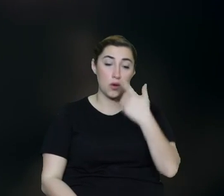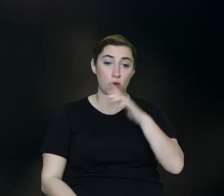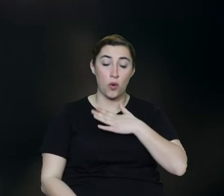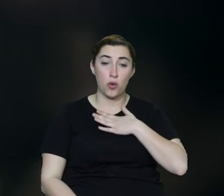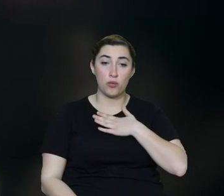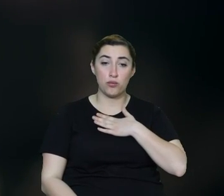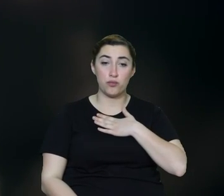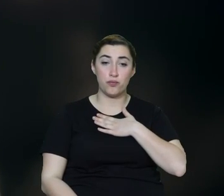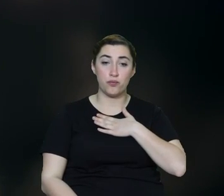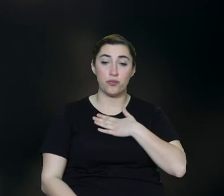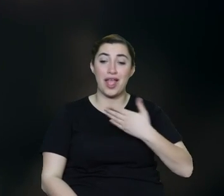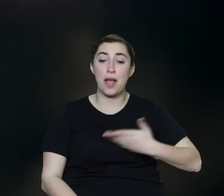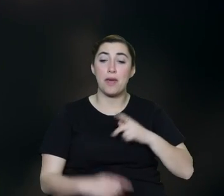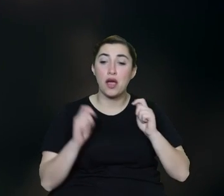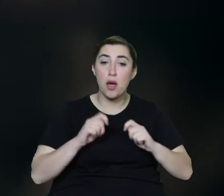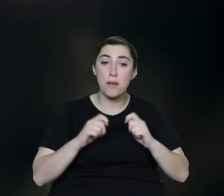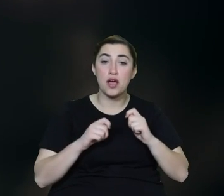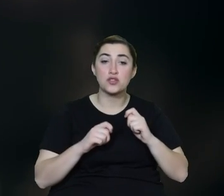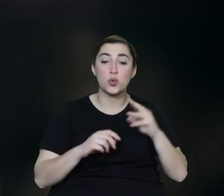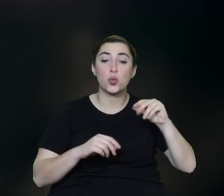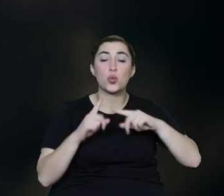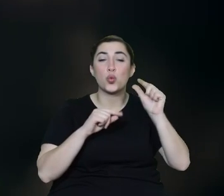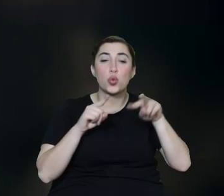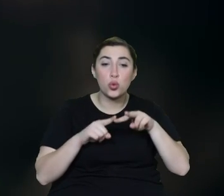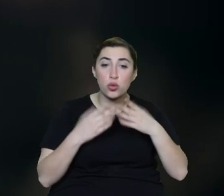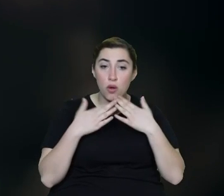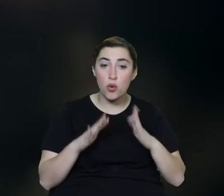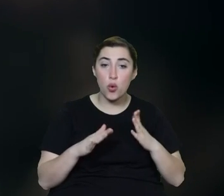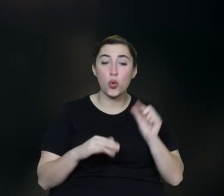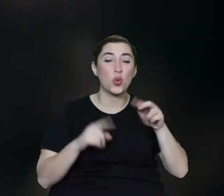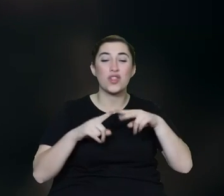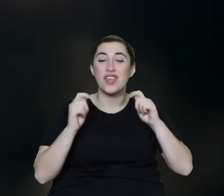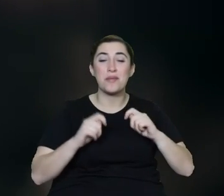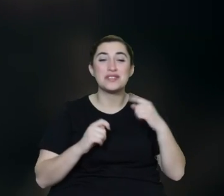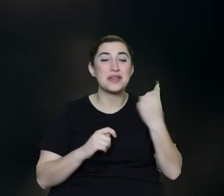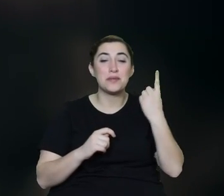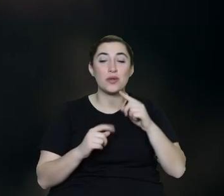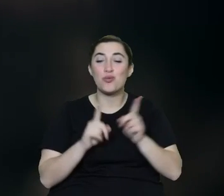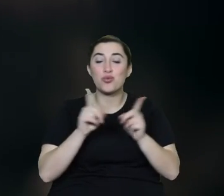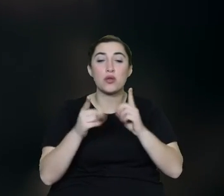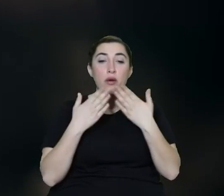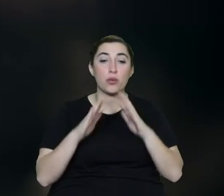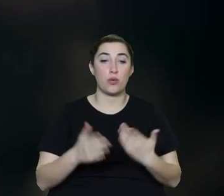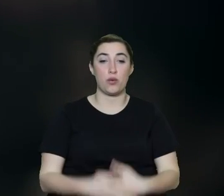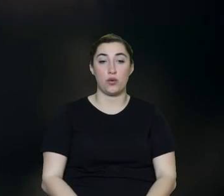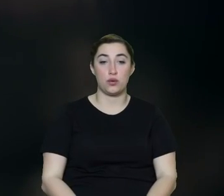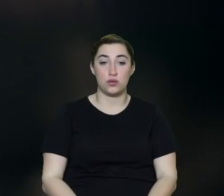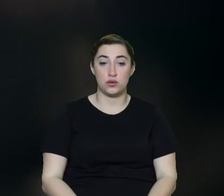Köyümün ne ekmek yapacak unu, ne un yapacak bir dirhem buğdayı vardır.